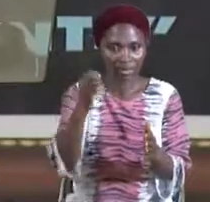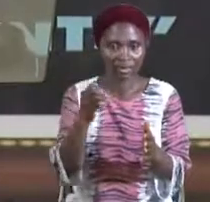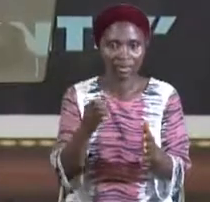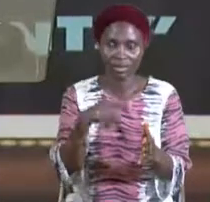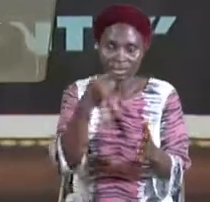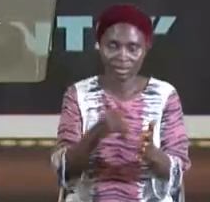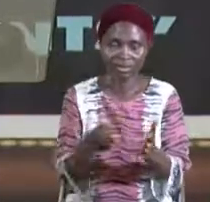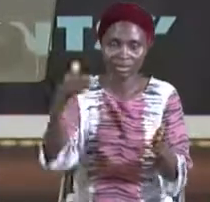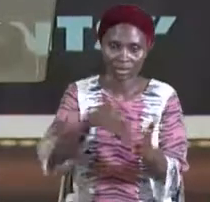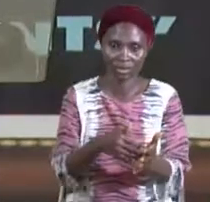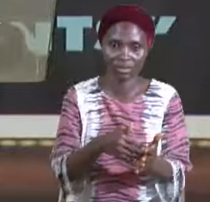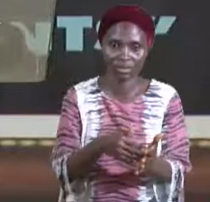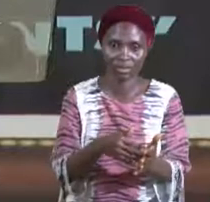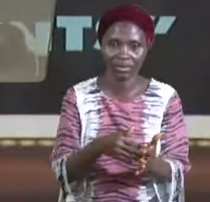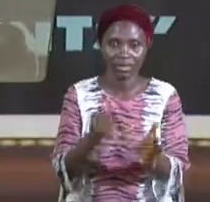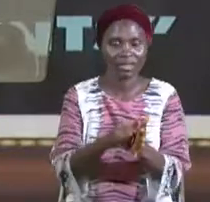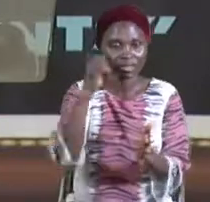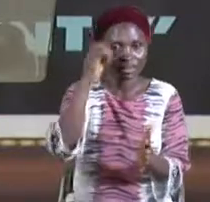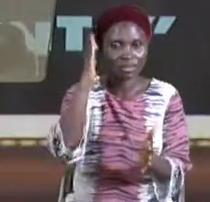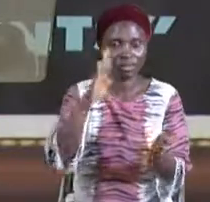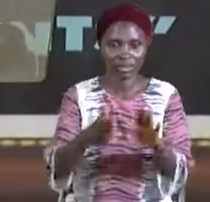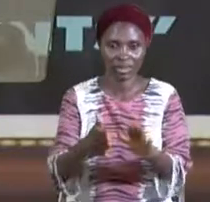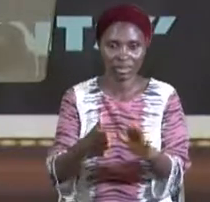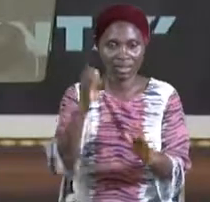Il a répété encore qu'il allait mourir.